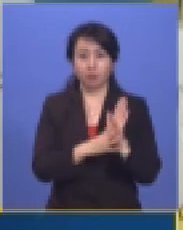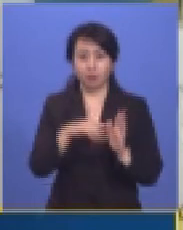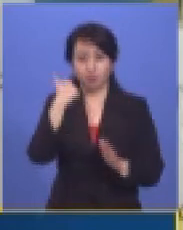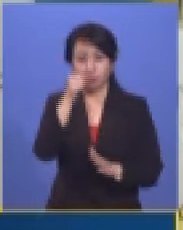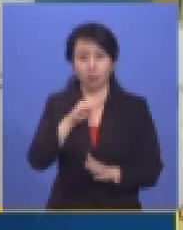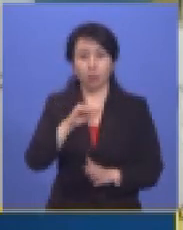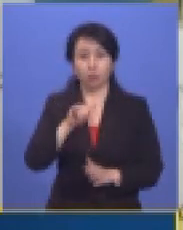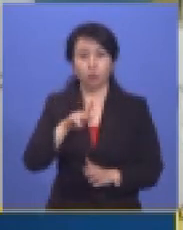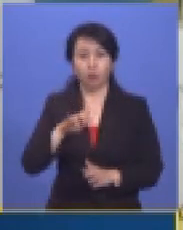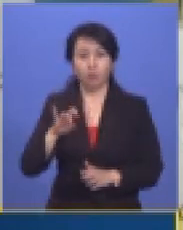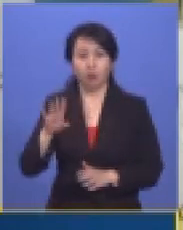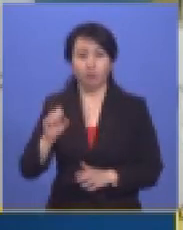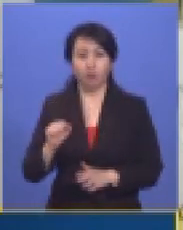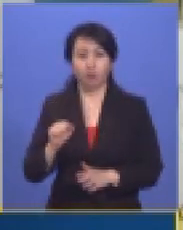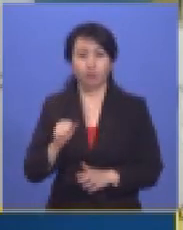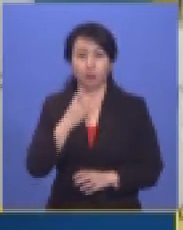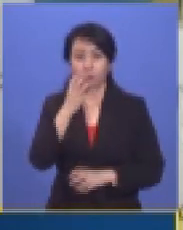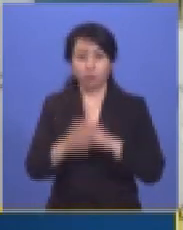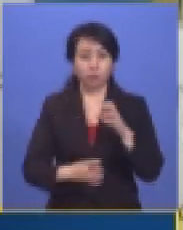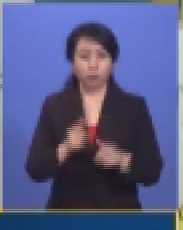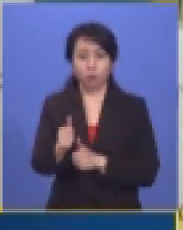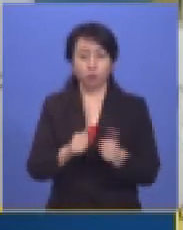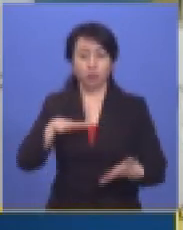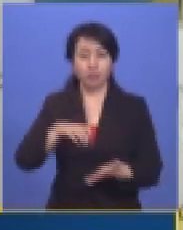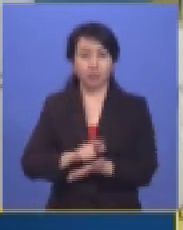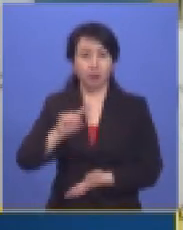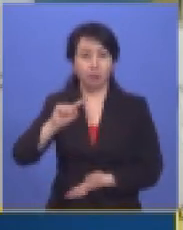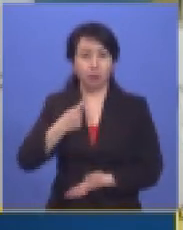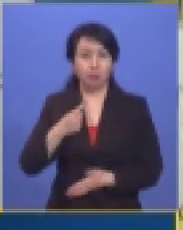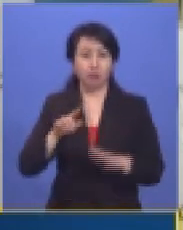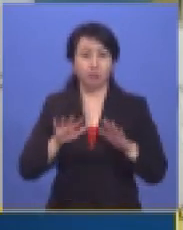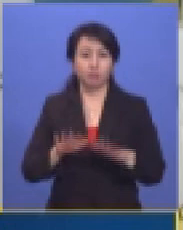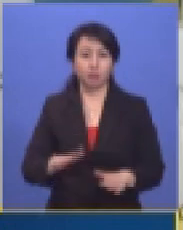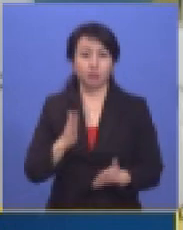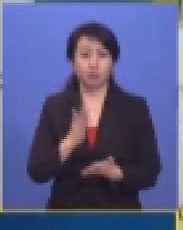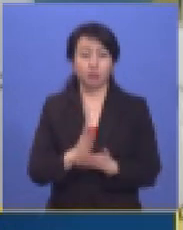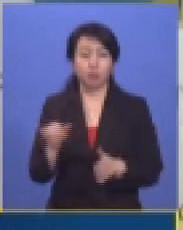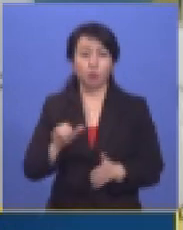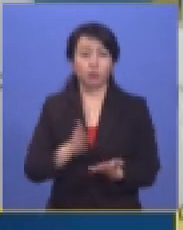Маржана Жумабаева в международном турнире заняли 1-е место, то есть есть нам куда стремиться.